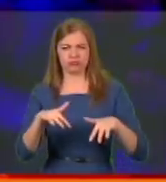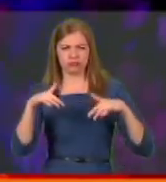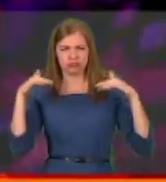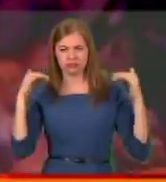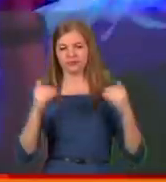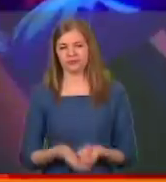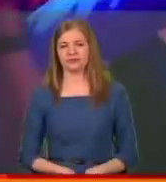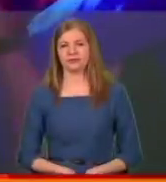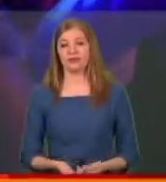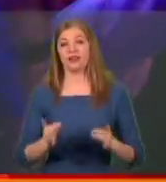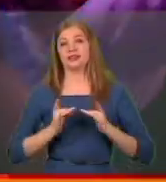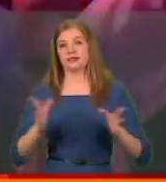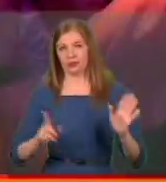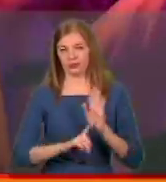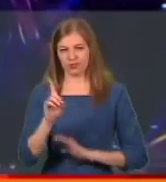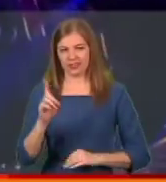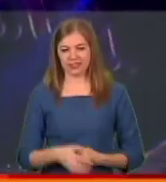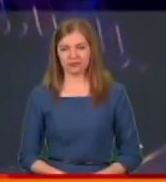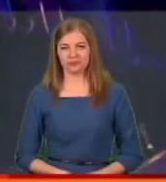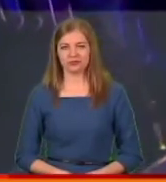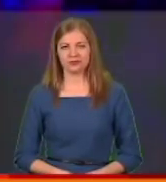та трибуни. Свято починається.